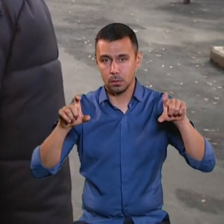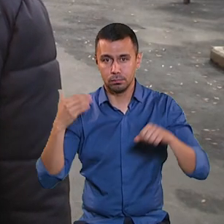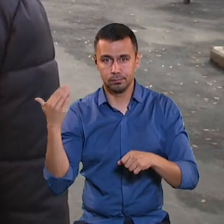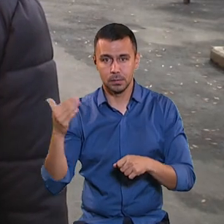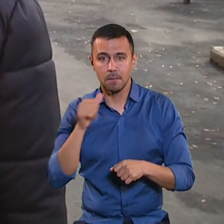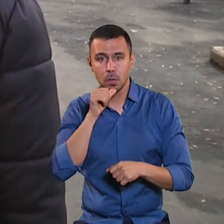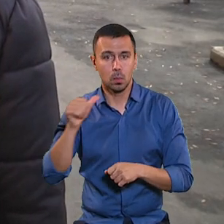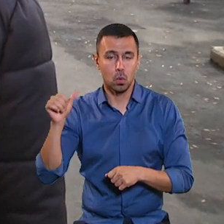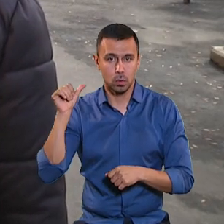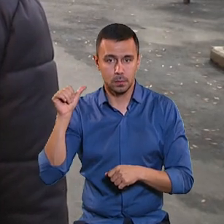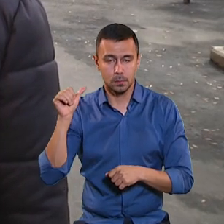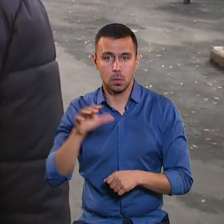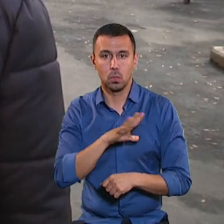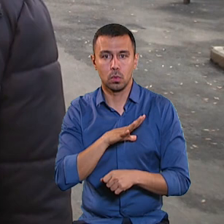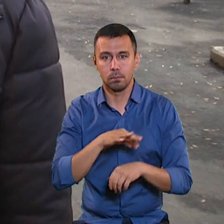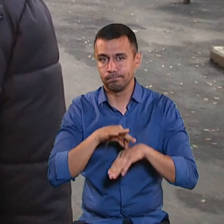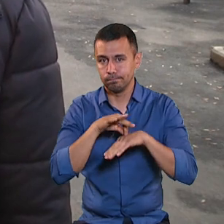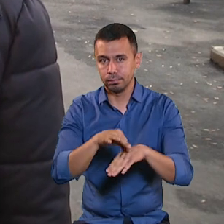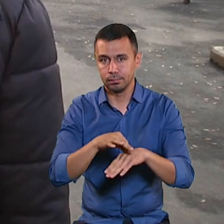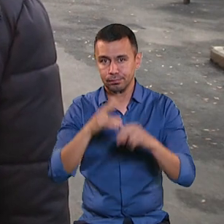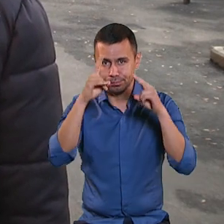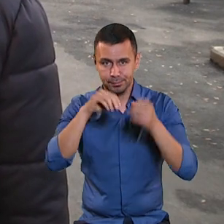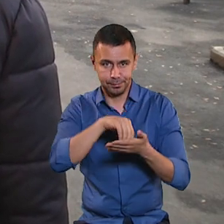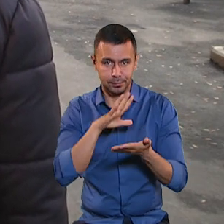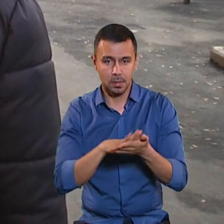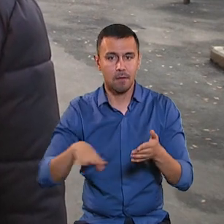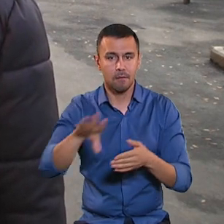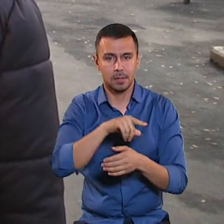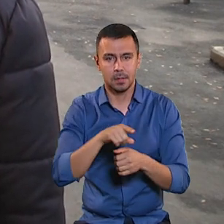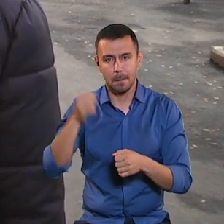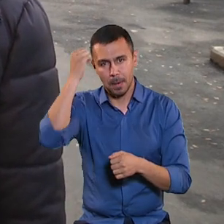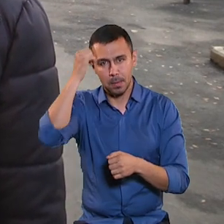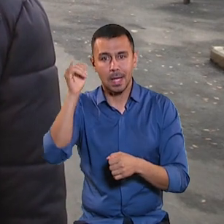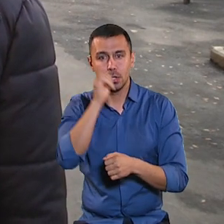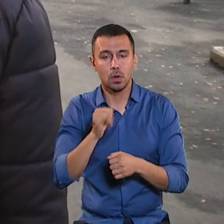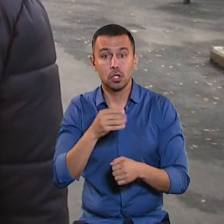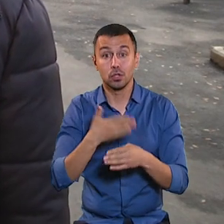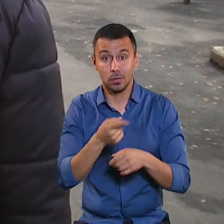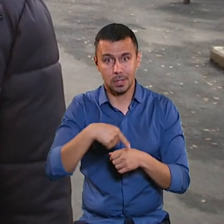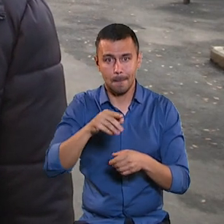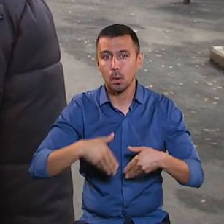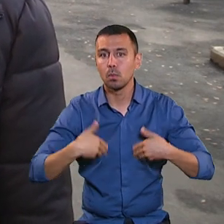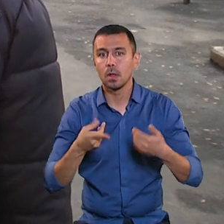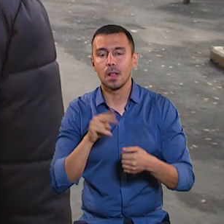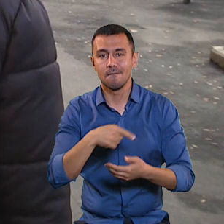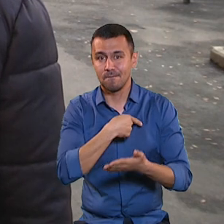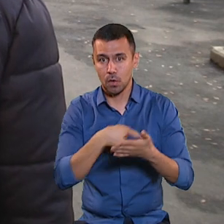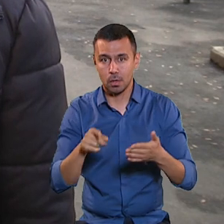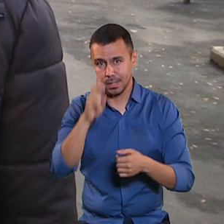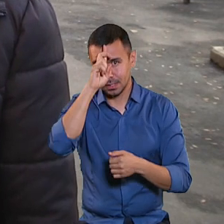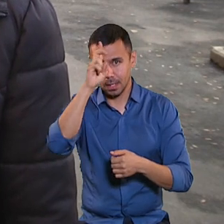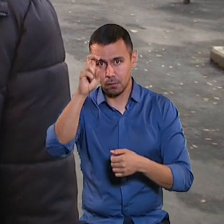у минулому році було проведено інвентаризацію всіх пам'яток історії та частину із них пропонували для виключення з